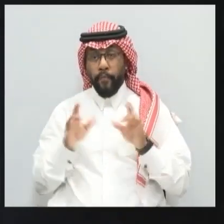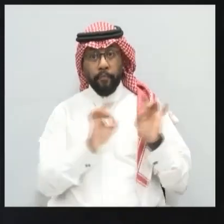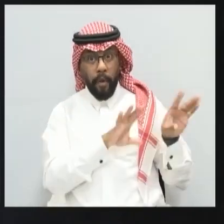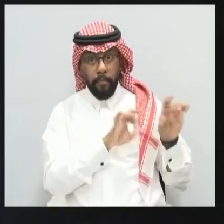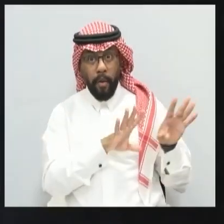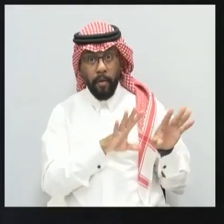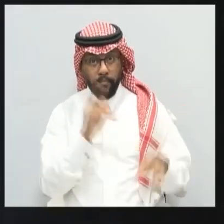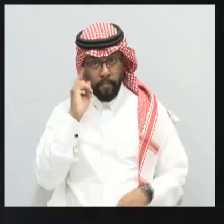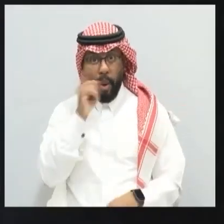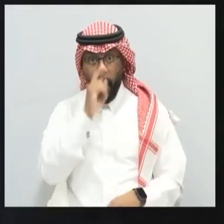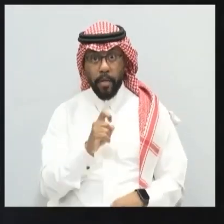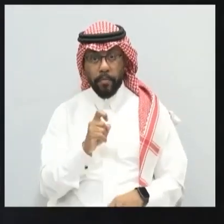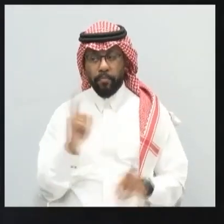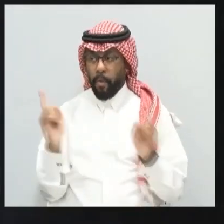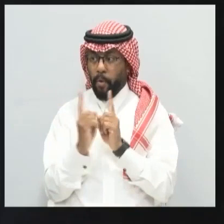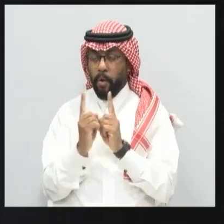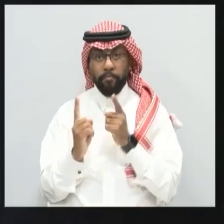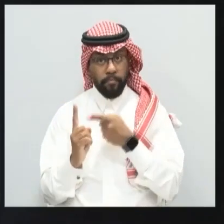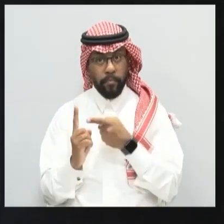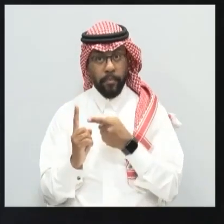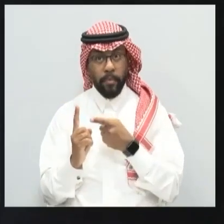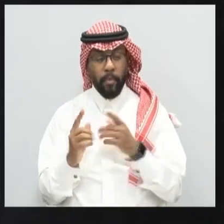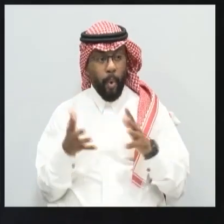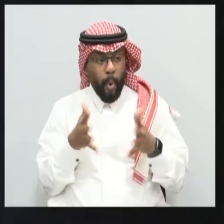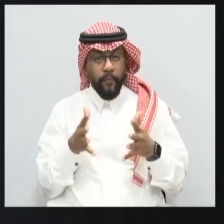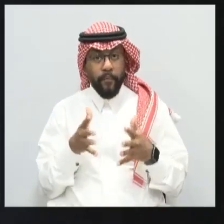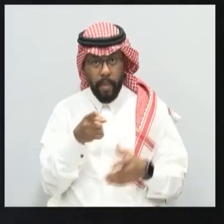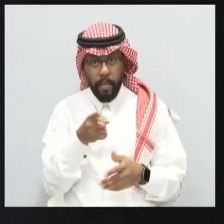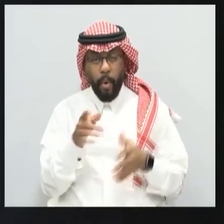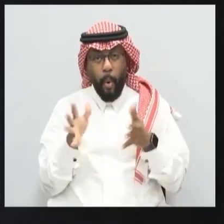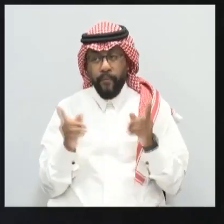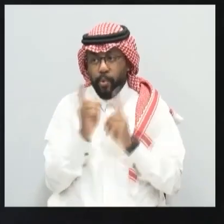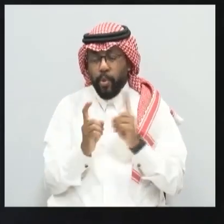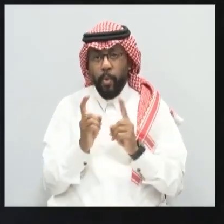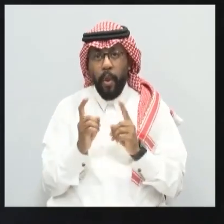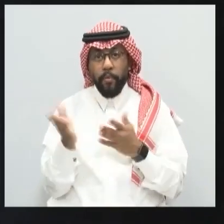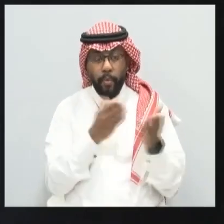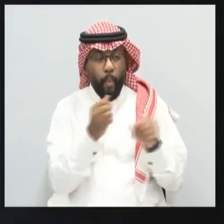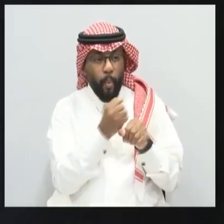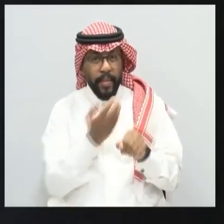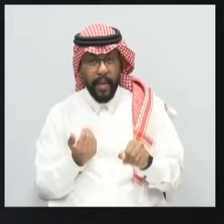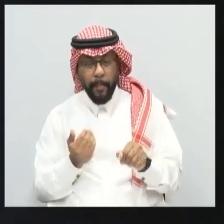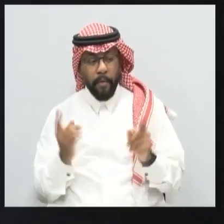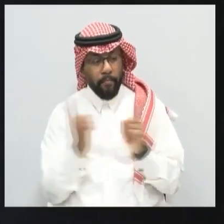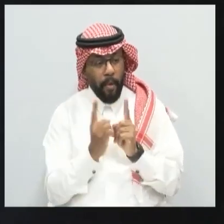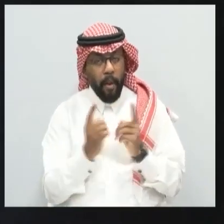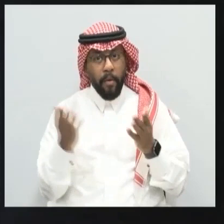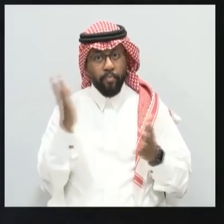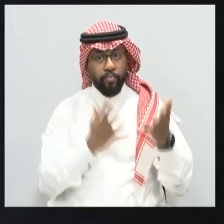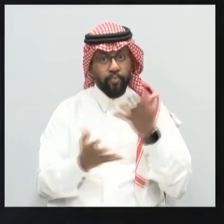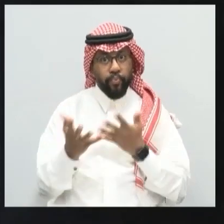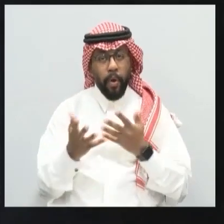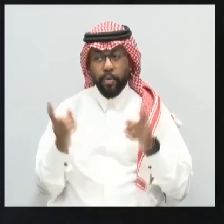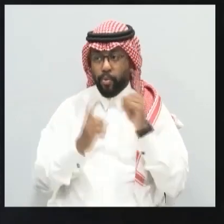المقابله الشخصيه فعلا مخيفه او ان يوجد فيها يعني شيئا من